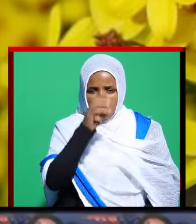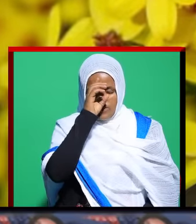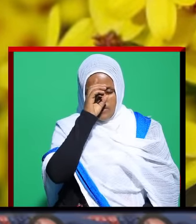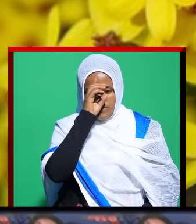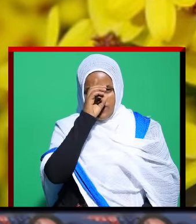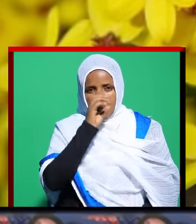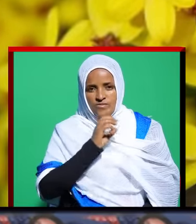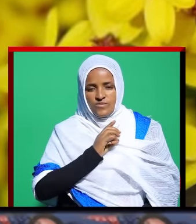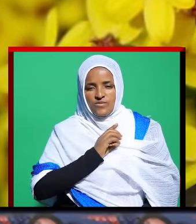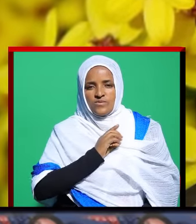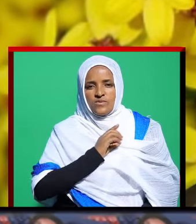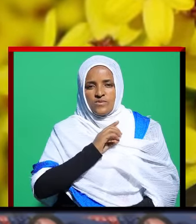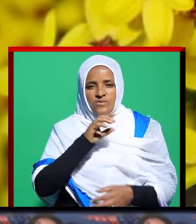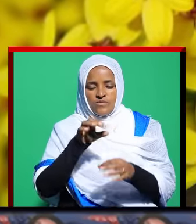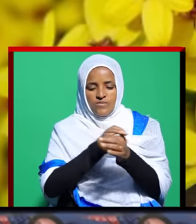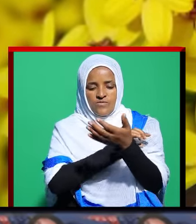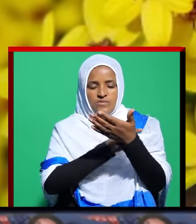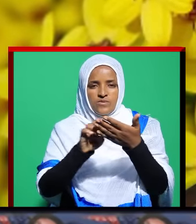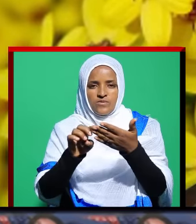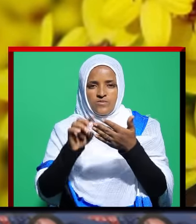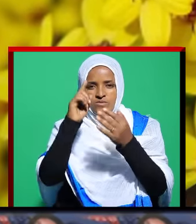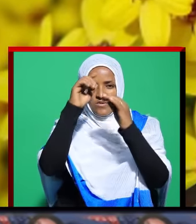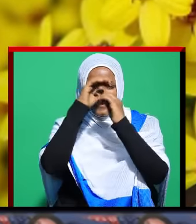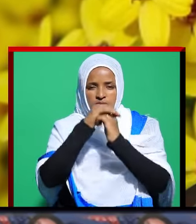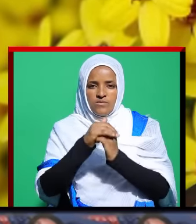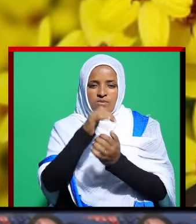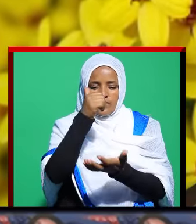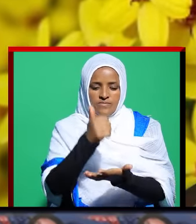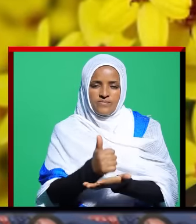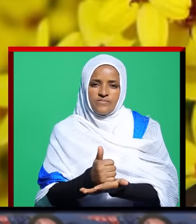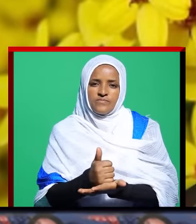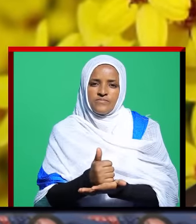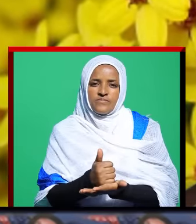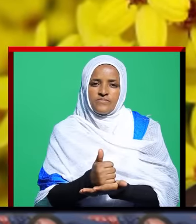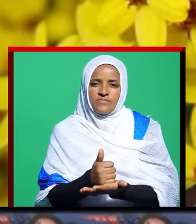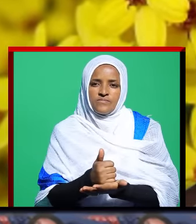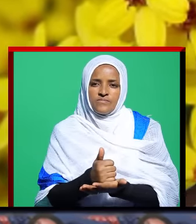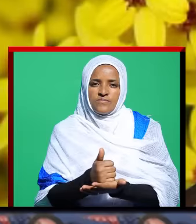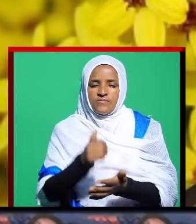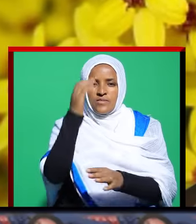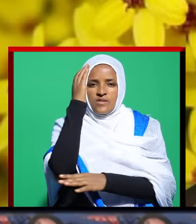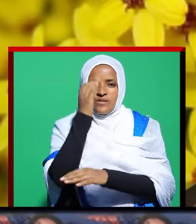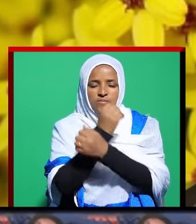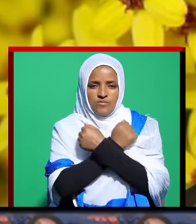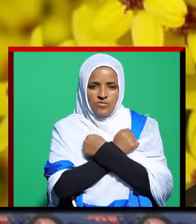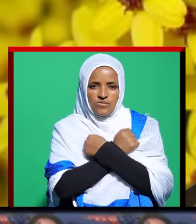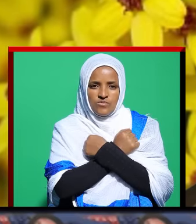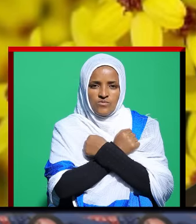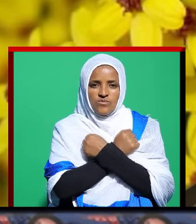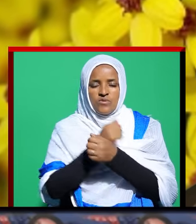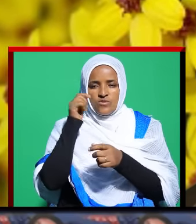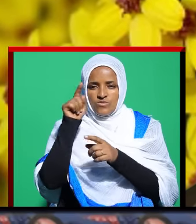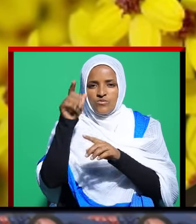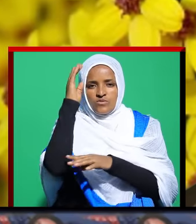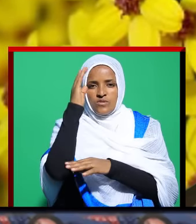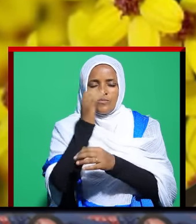በስመ አብ ወወልድ ወመንፈስ ቅዱስ አሐዱ አምላክ አሜን። እግዚአብሔርን የምትወዱት